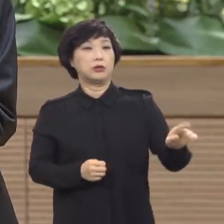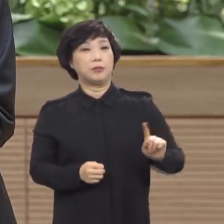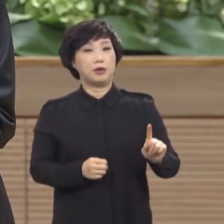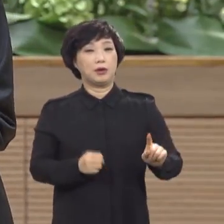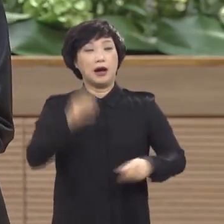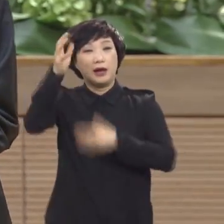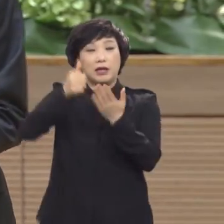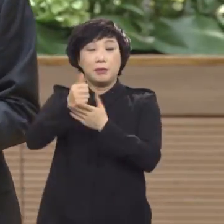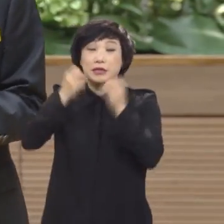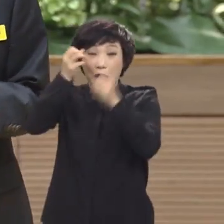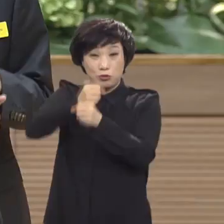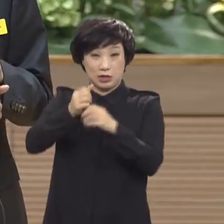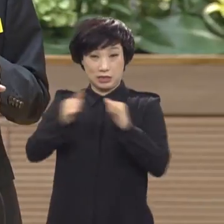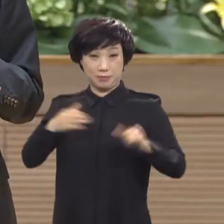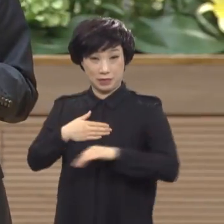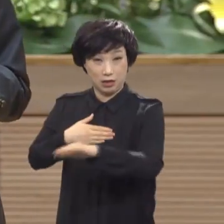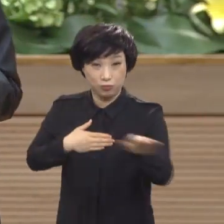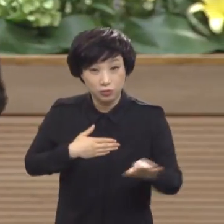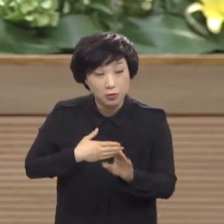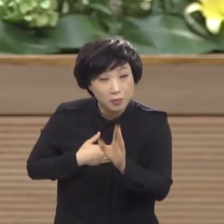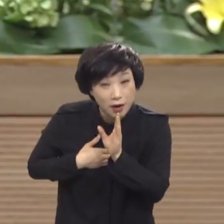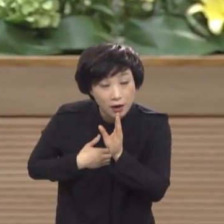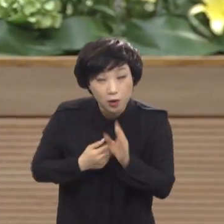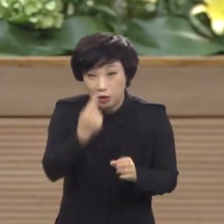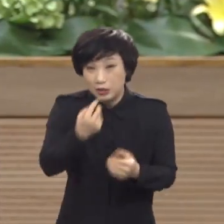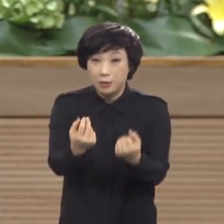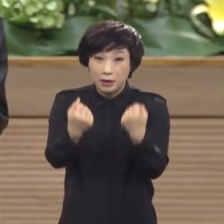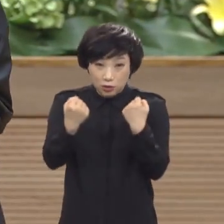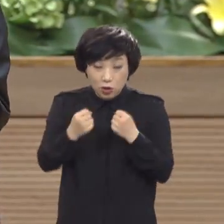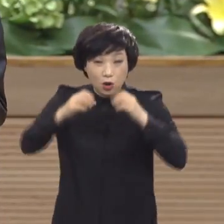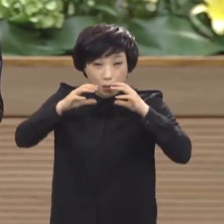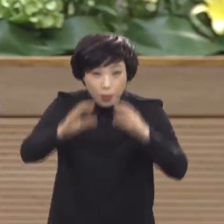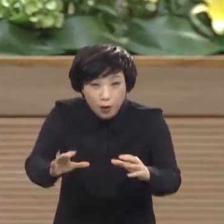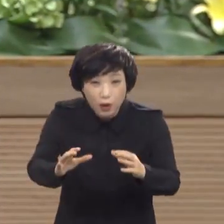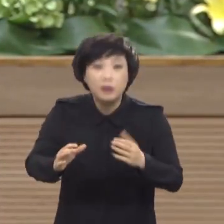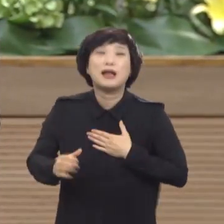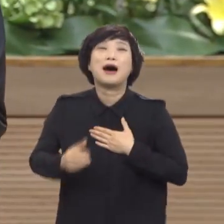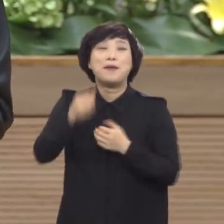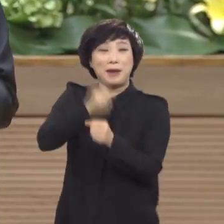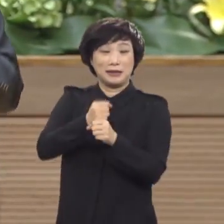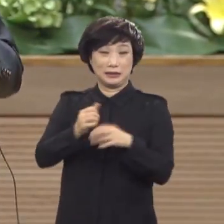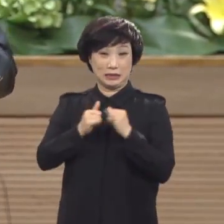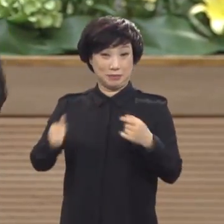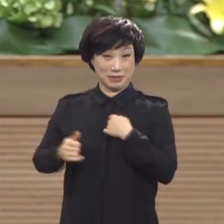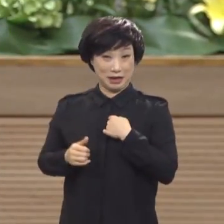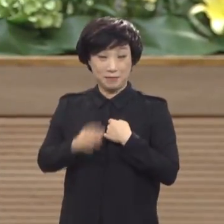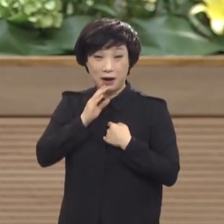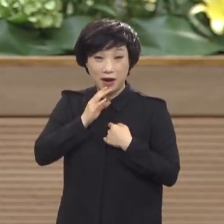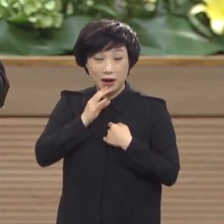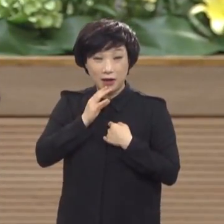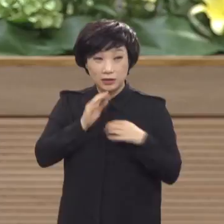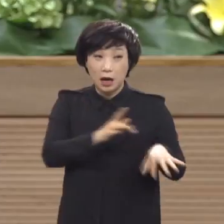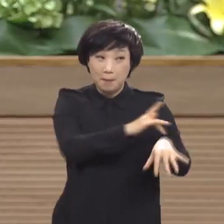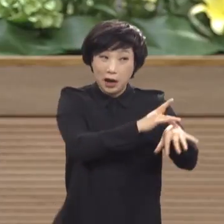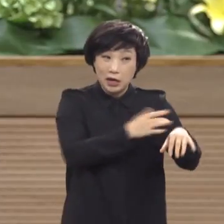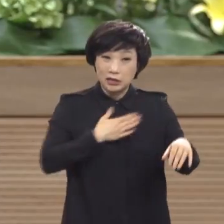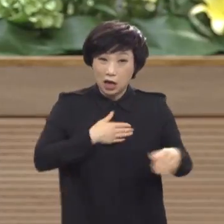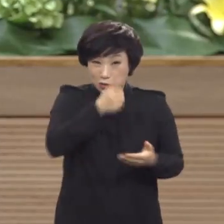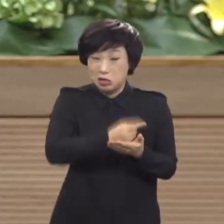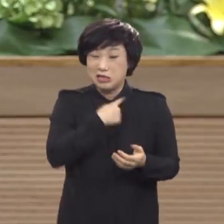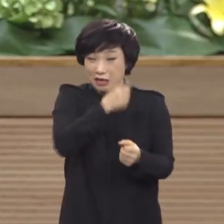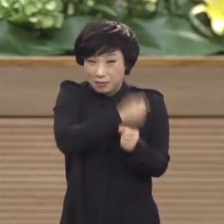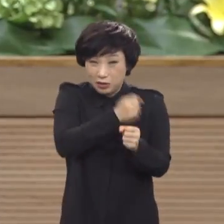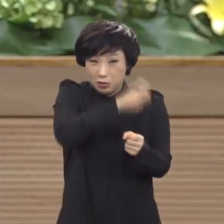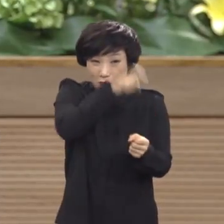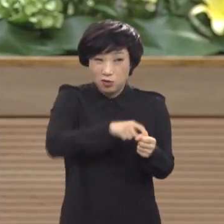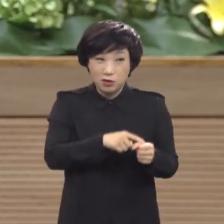하나님의 창조한 인간, 코에 생기를 불어넣어서 나를 만든 인간을 하나님이 마귀가 이 정도로